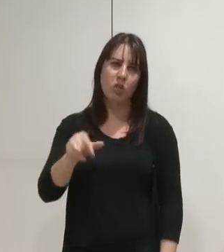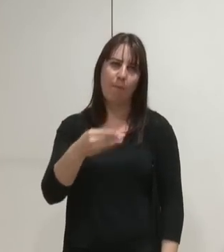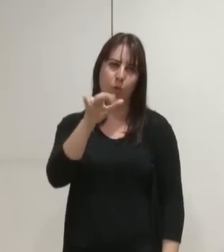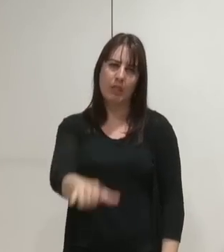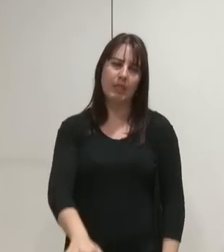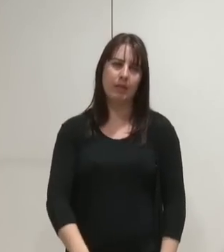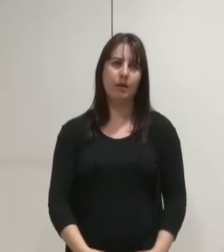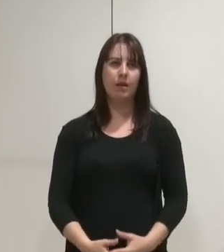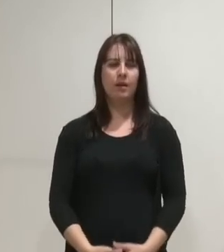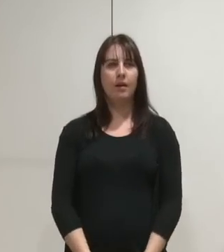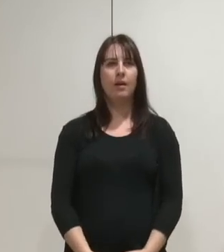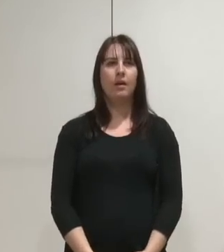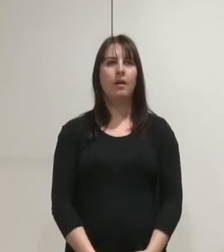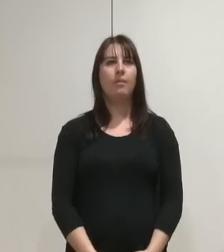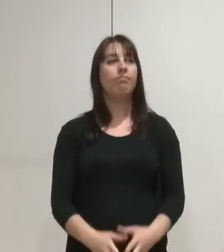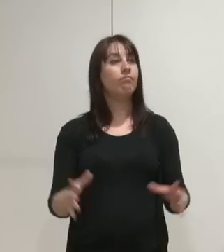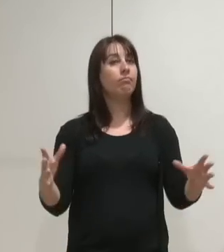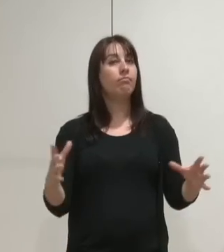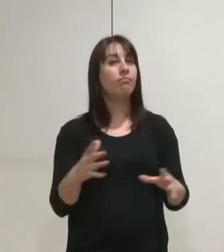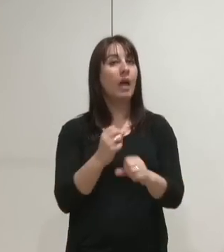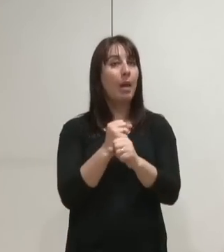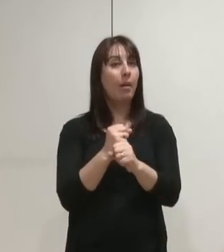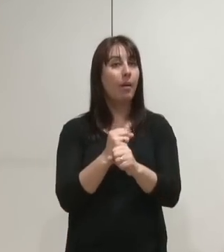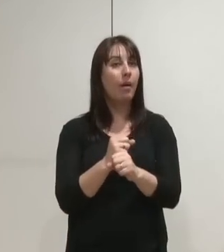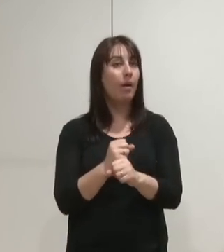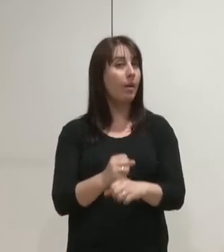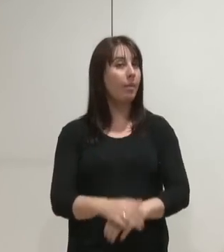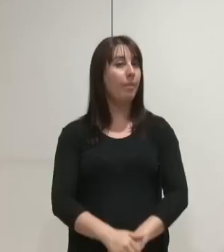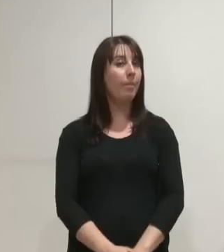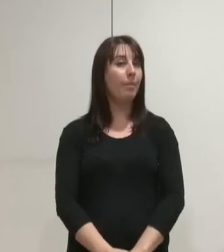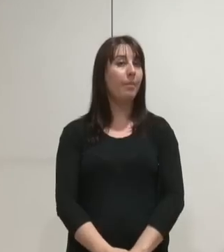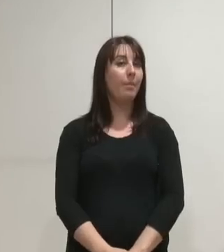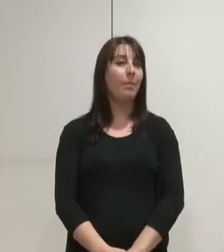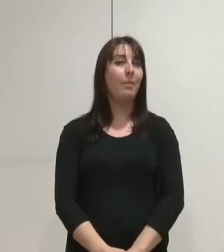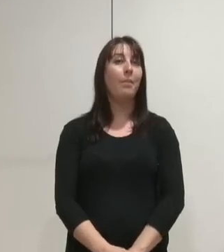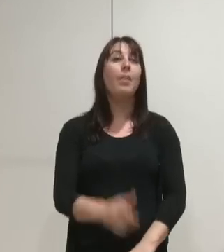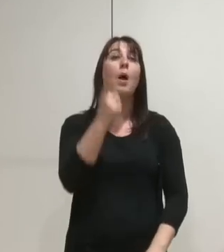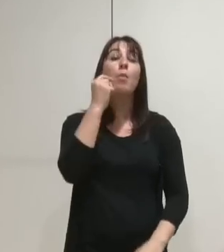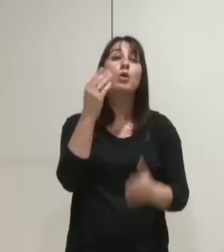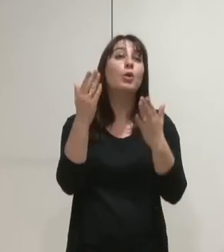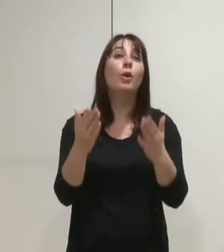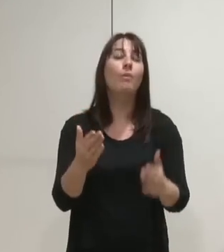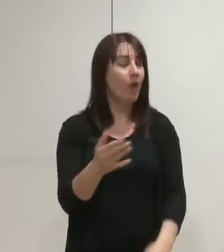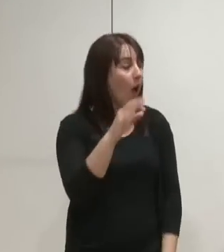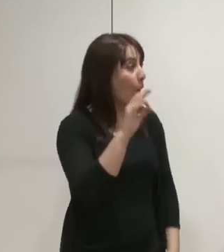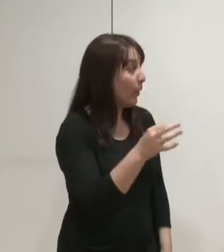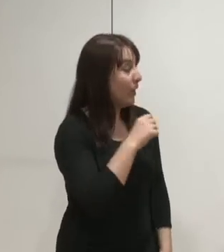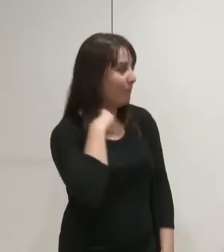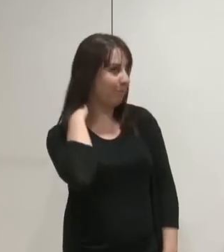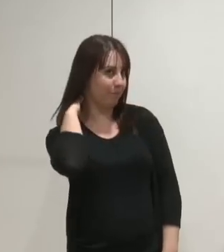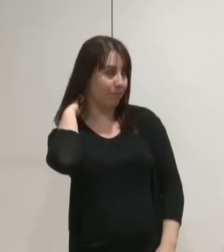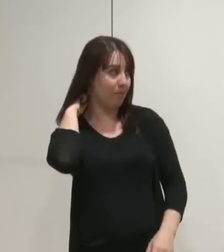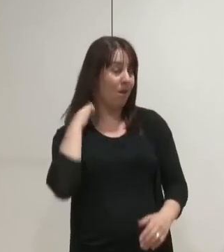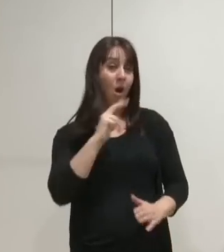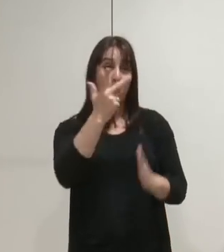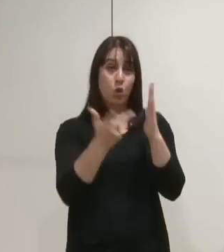ah là là il a rien faire très bien Monsieur J oui alors je je réitère pour